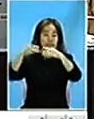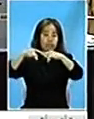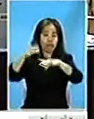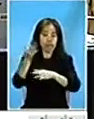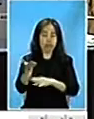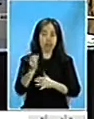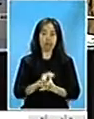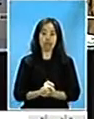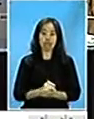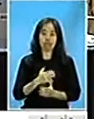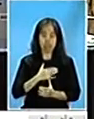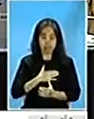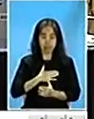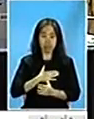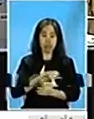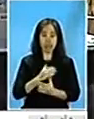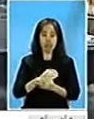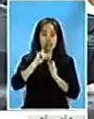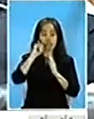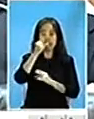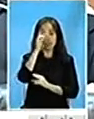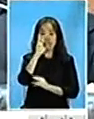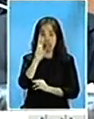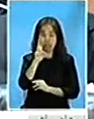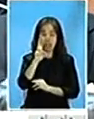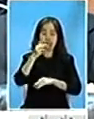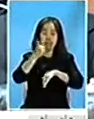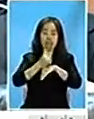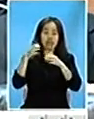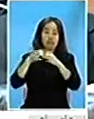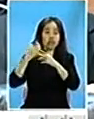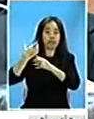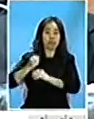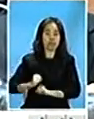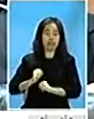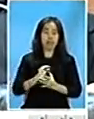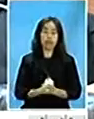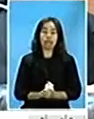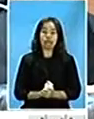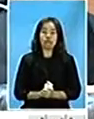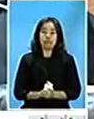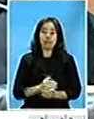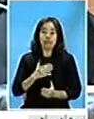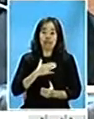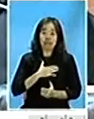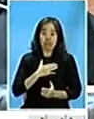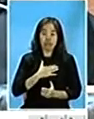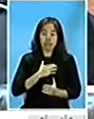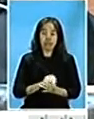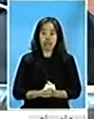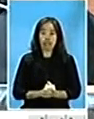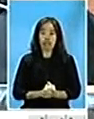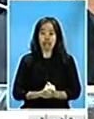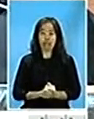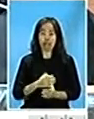ท่านประธานที่เคารพกับผมจุรินทร์ลักษณะวิสิทธิ์พรรคประชาธิปัตย์ครับเจตนาที่พวกกระผม